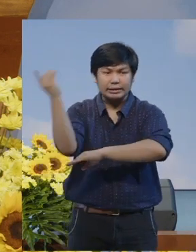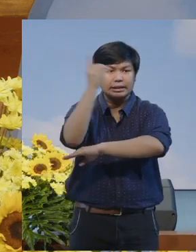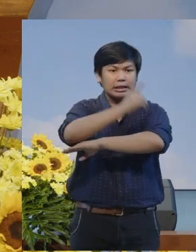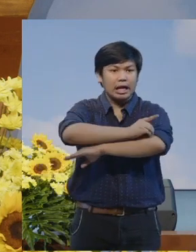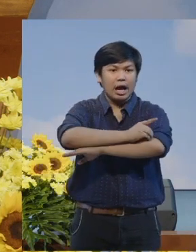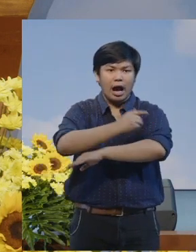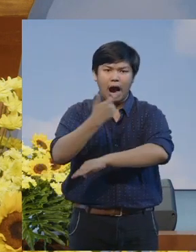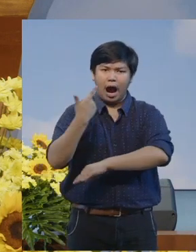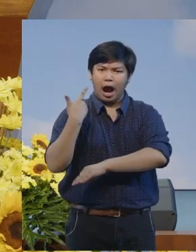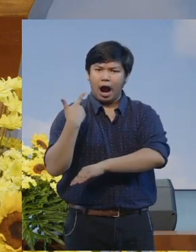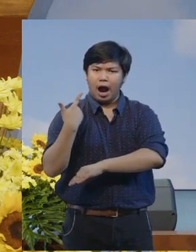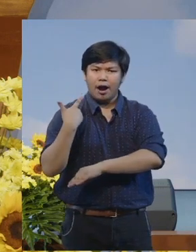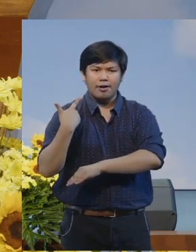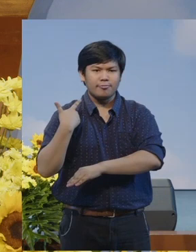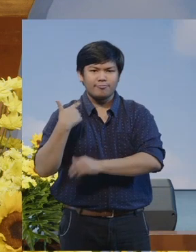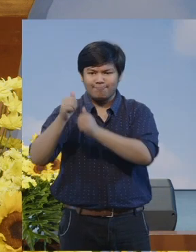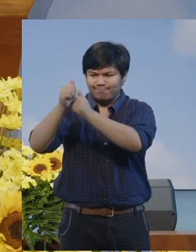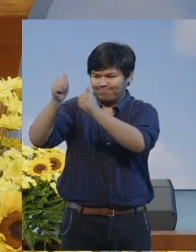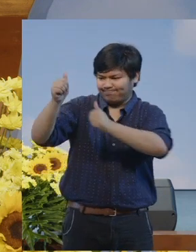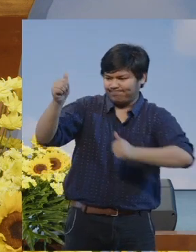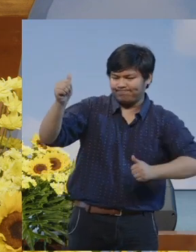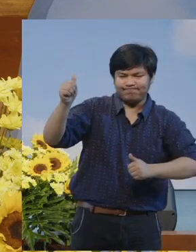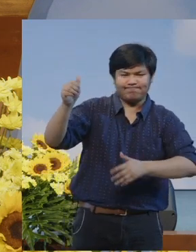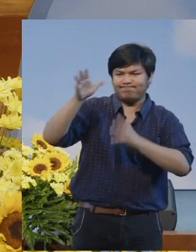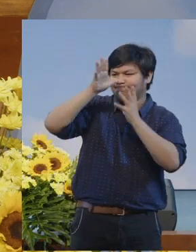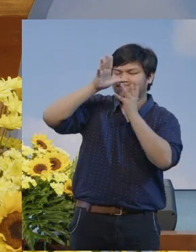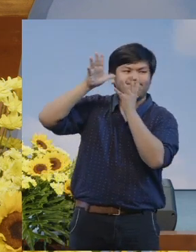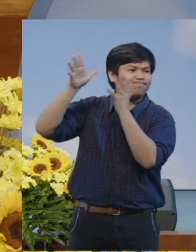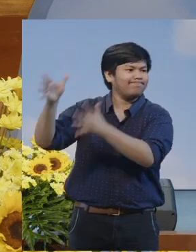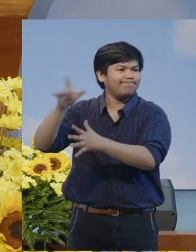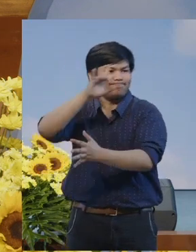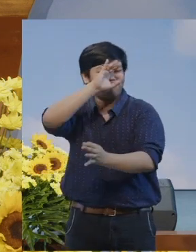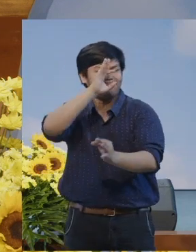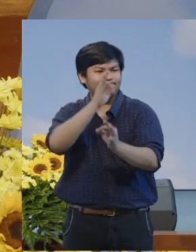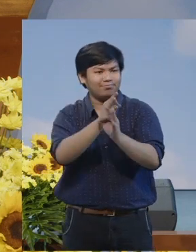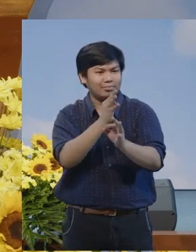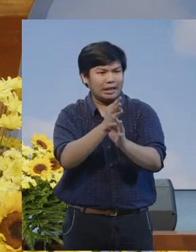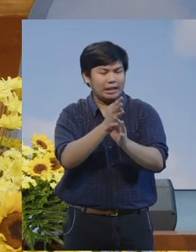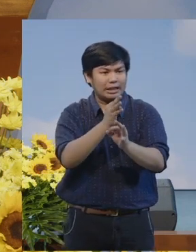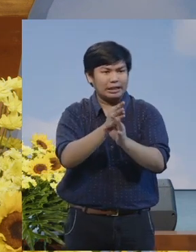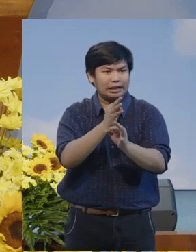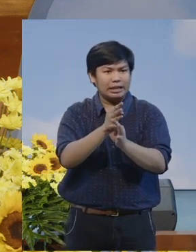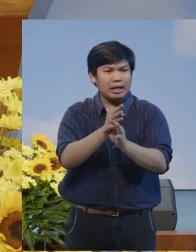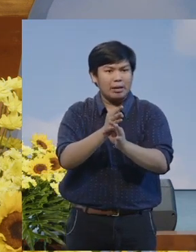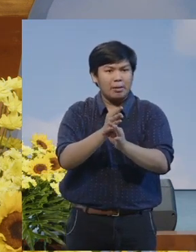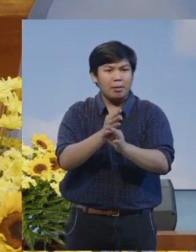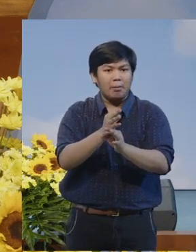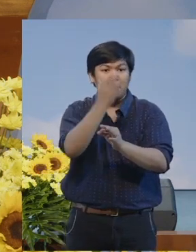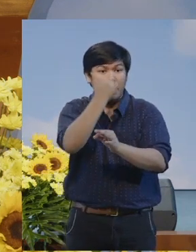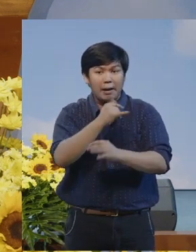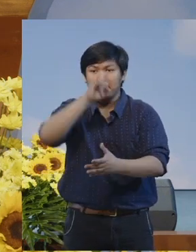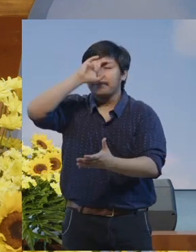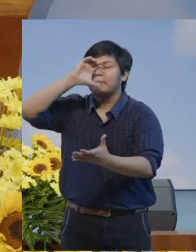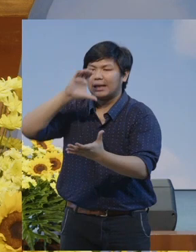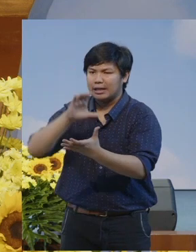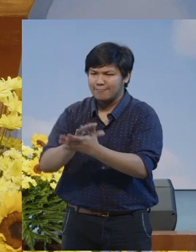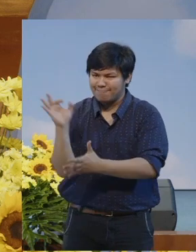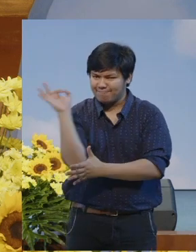"some will depart from the faith by devoting themselves to deceitful